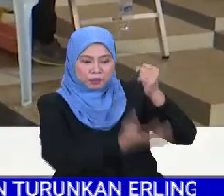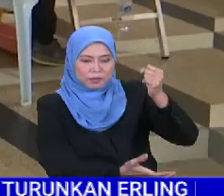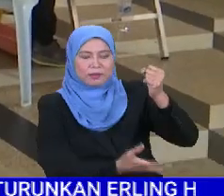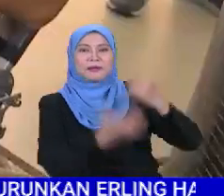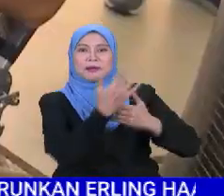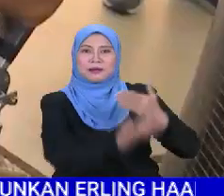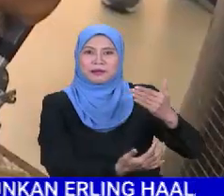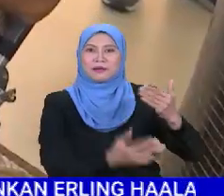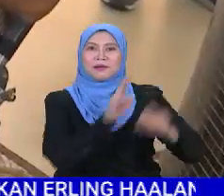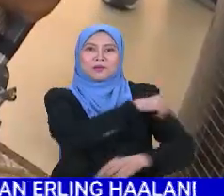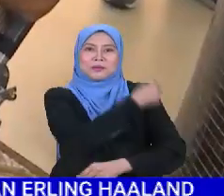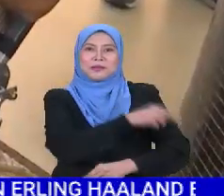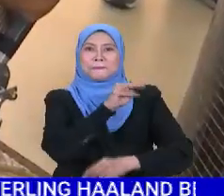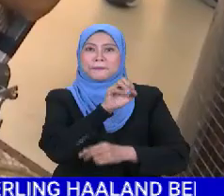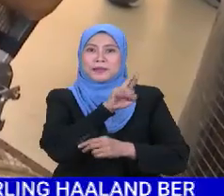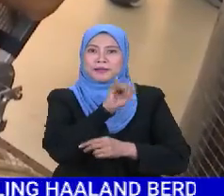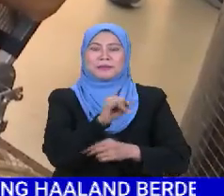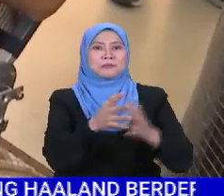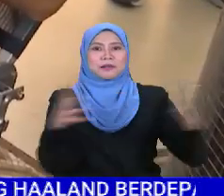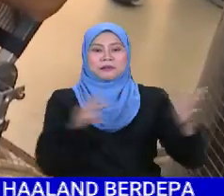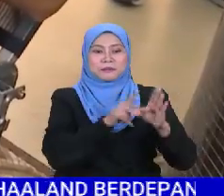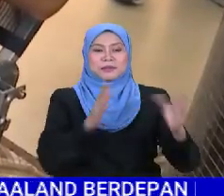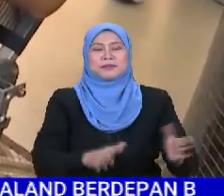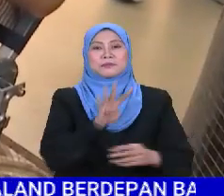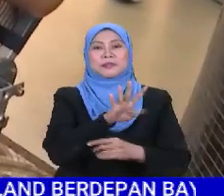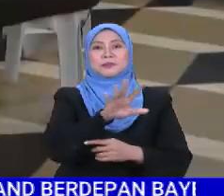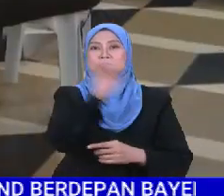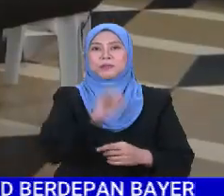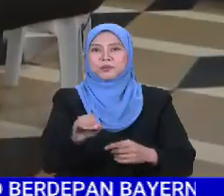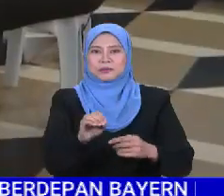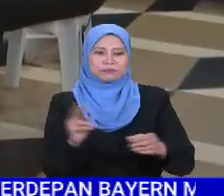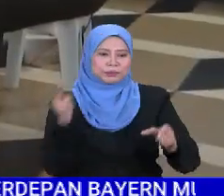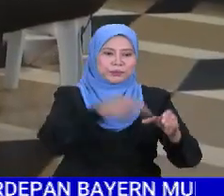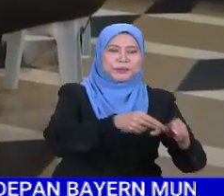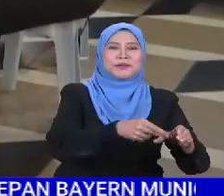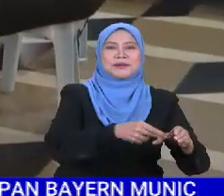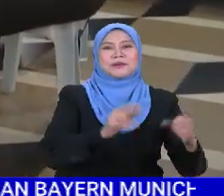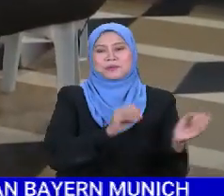Hospital Miri antara penderma terbanyak dengan 45% kehadiran di